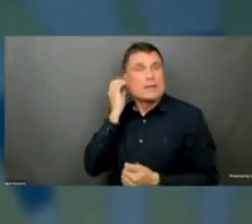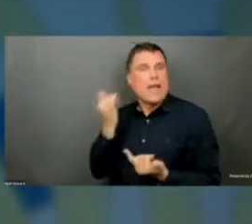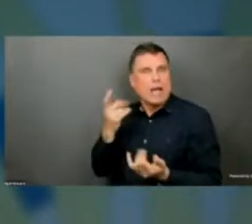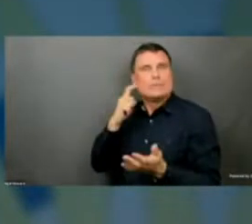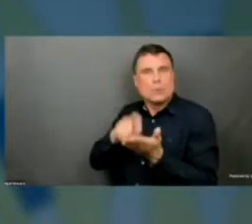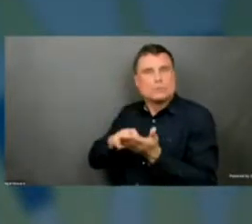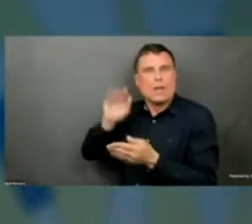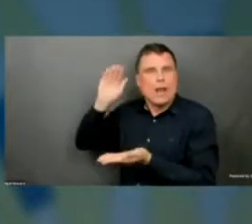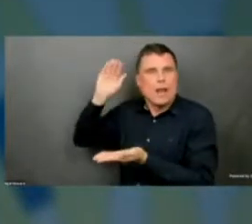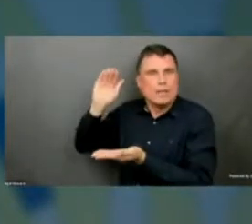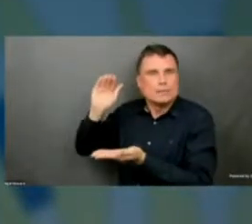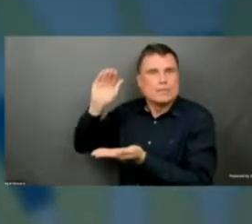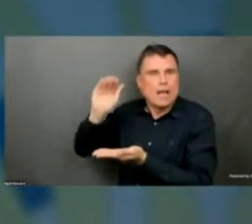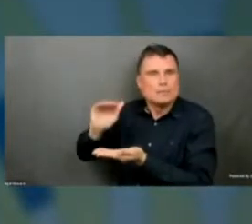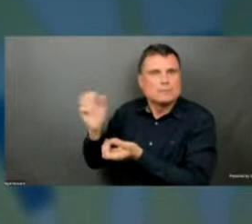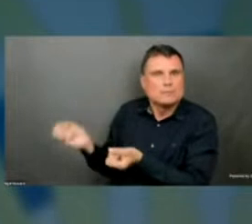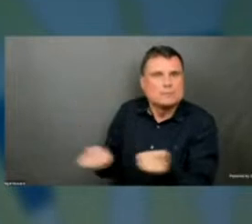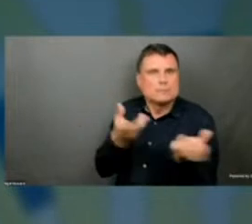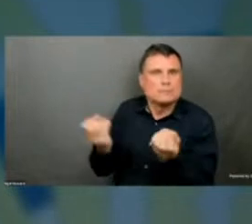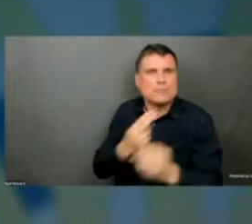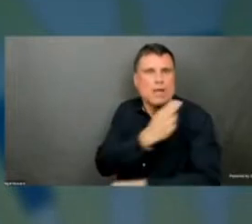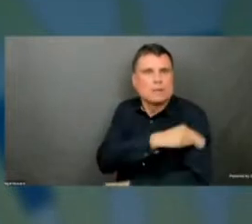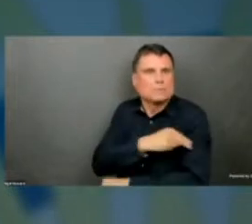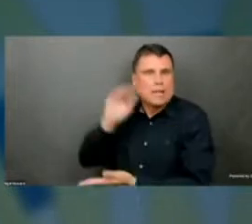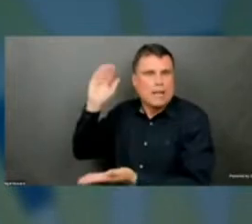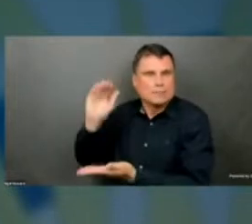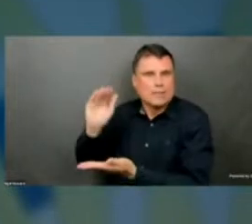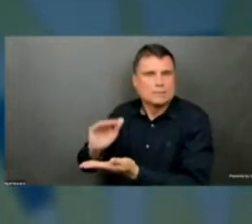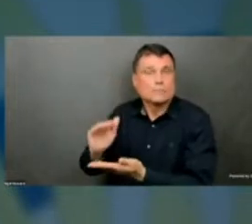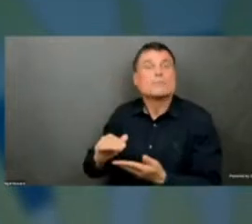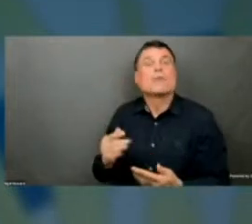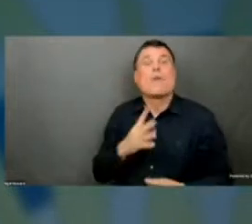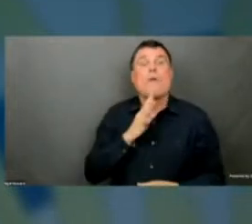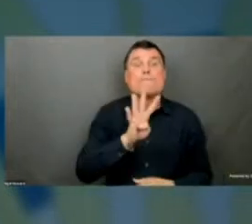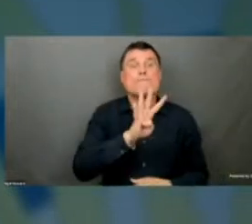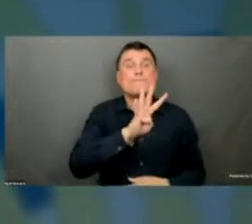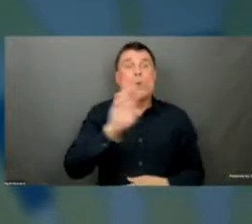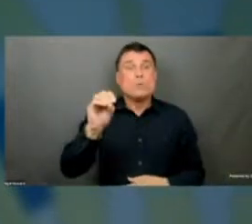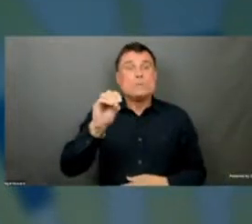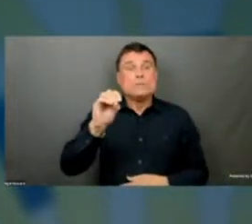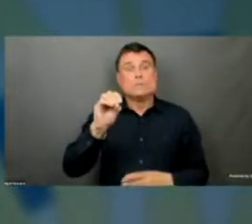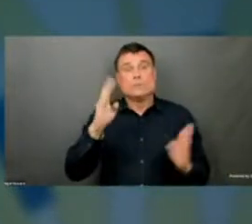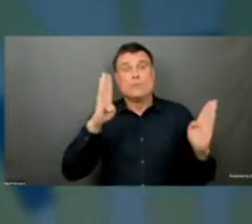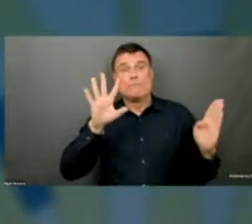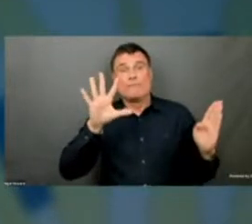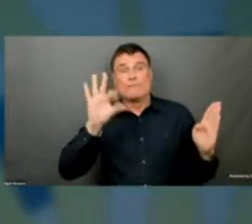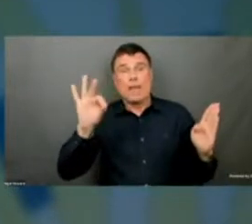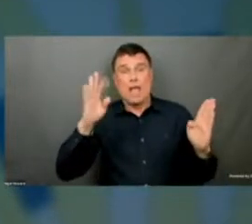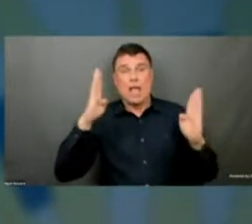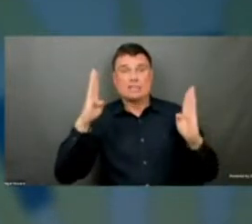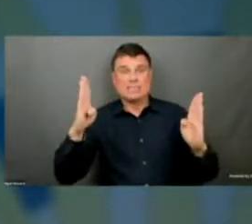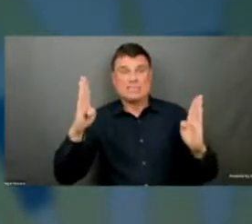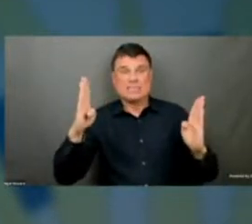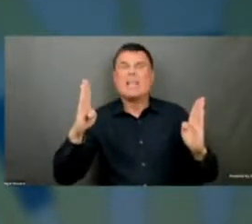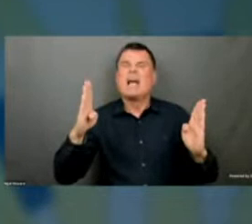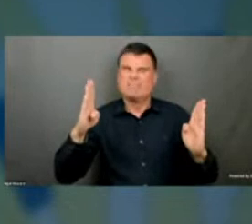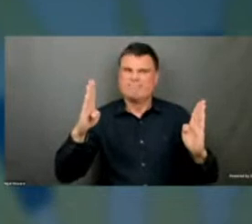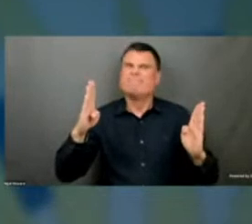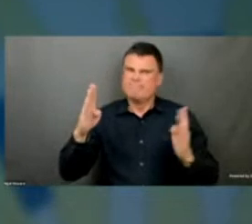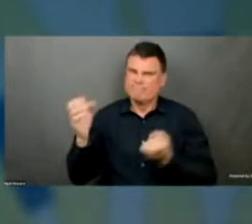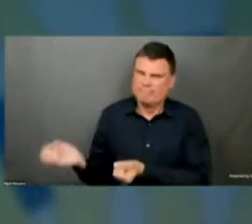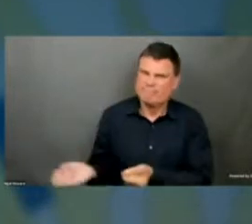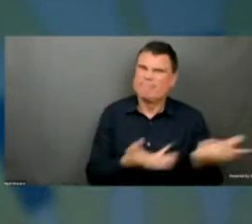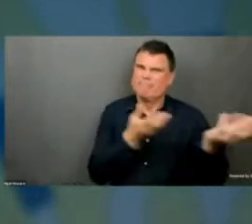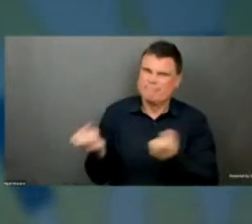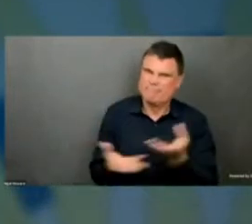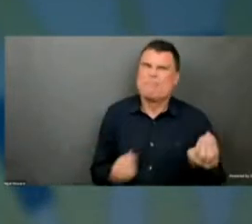was 上 the 的这些 40 to 人 59 蓝颜色的 year old age 40 group 到 that was 60 was 橘黄色的 increasing 是 in 70以上 our 的这些人的 hospitalizations 住院率 and 以及 having